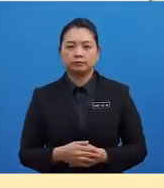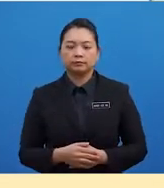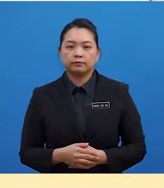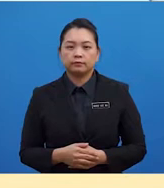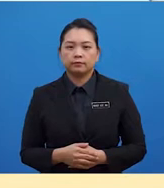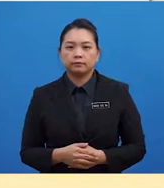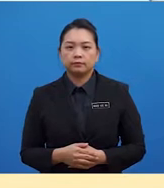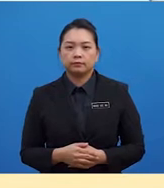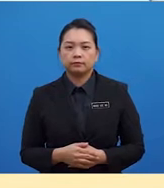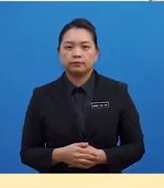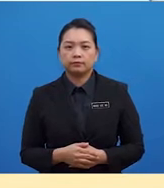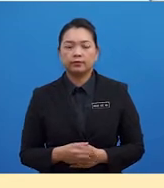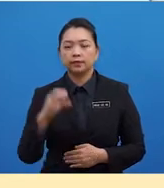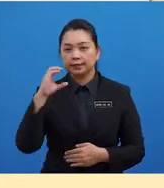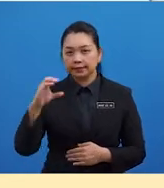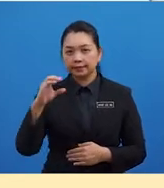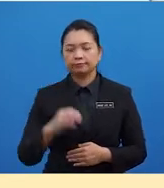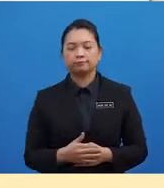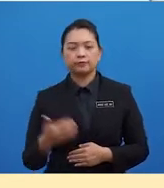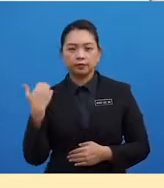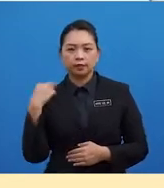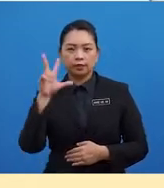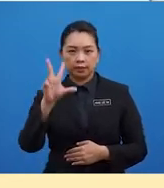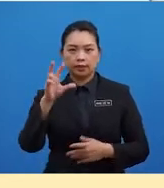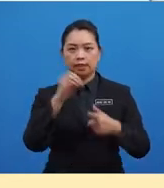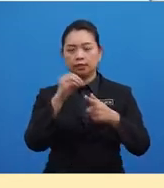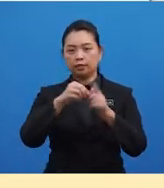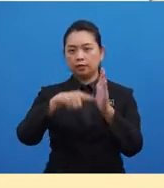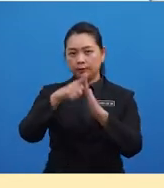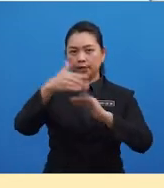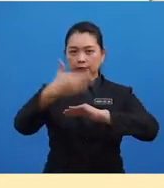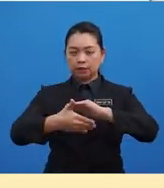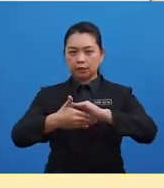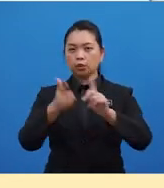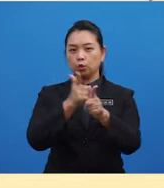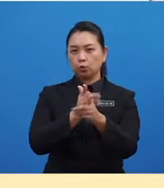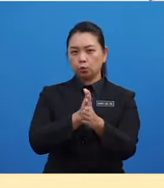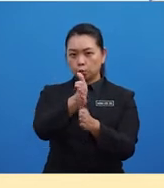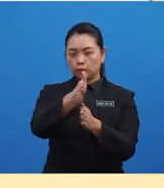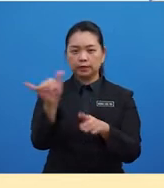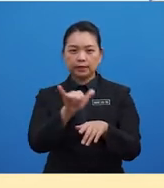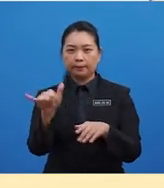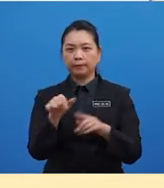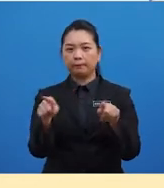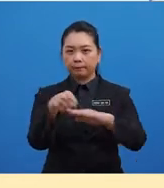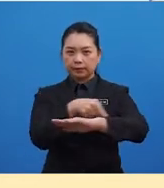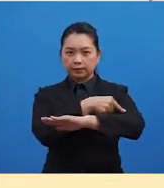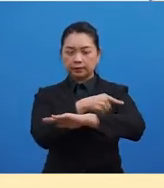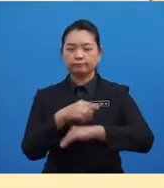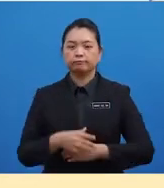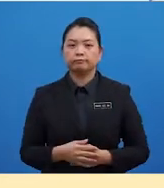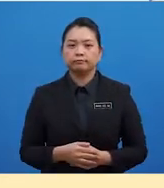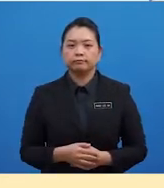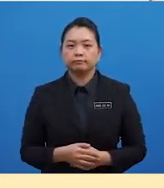Tepat sekali. Jawapannya ialah C. Ada 3 atau lebih sisi lurus yang sama panjang.